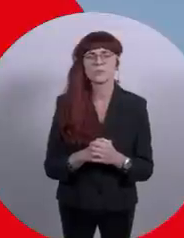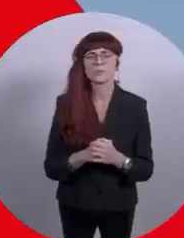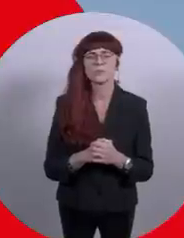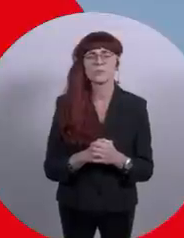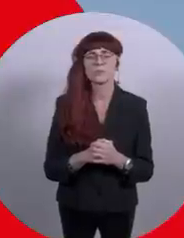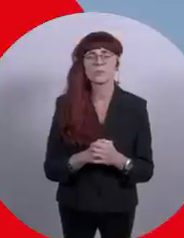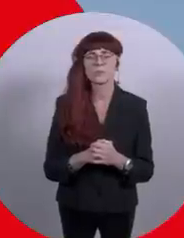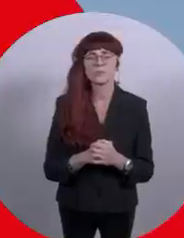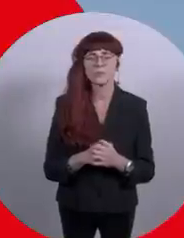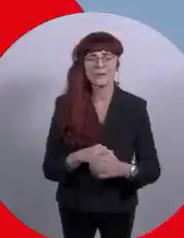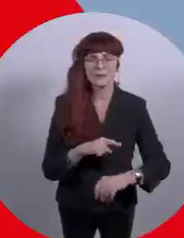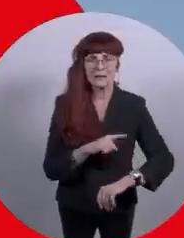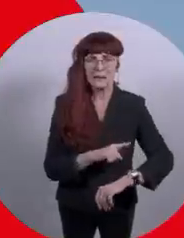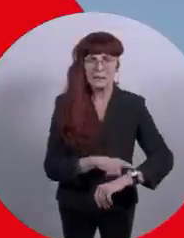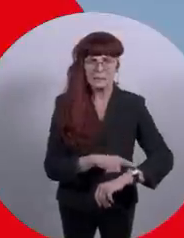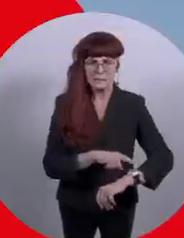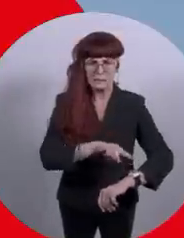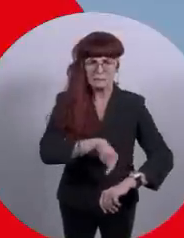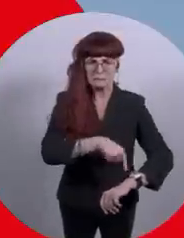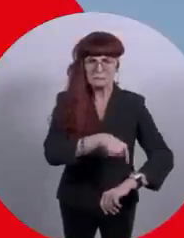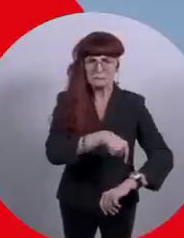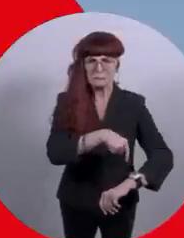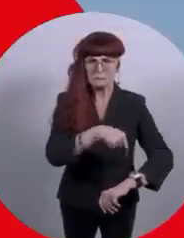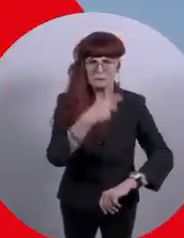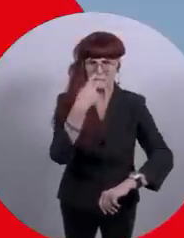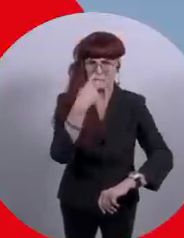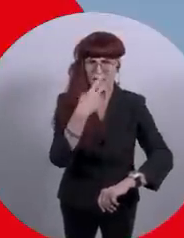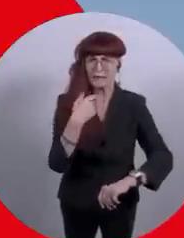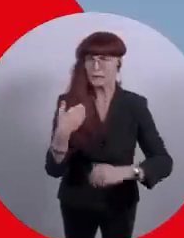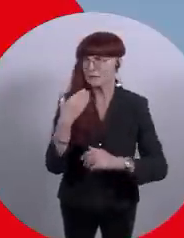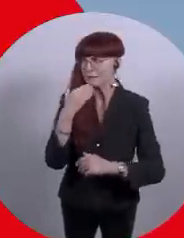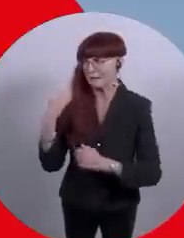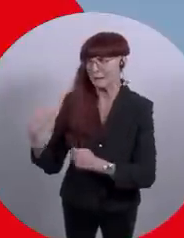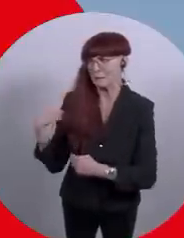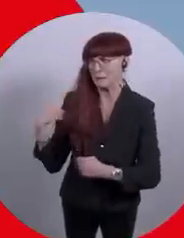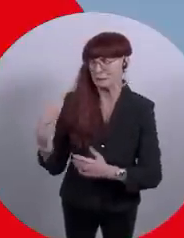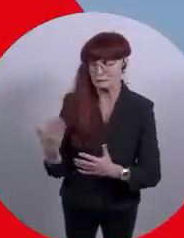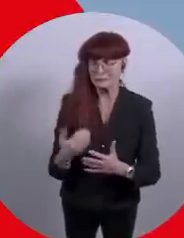nachdem ich die Zeit ja auch runterlaufen sehe danke schön und merke